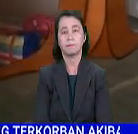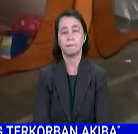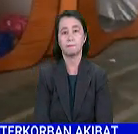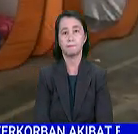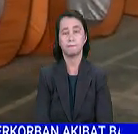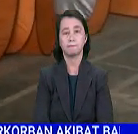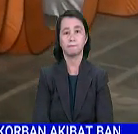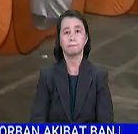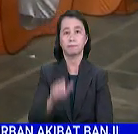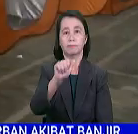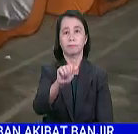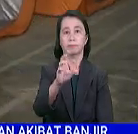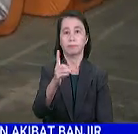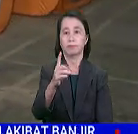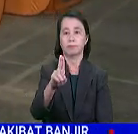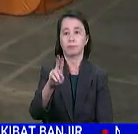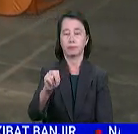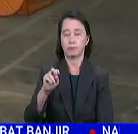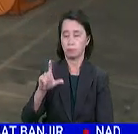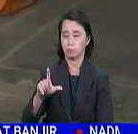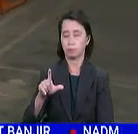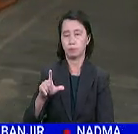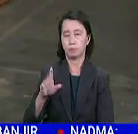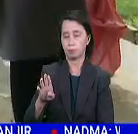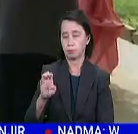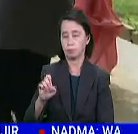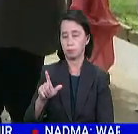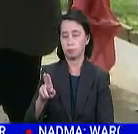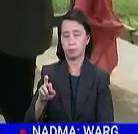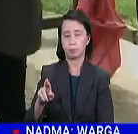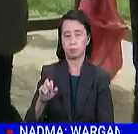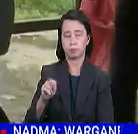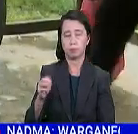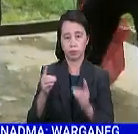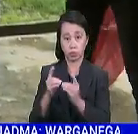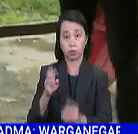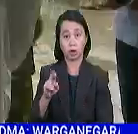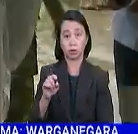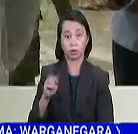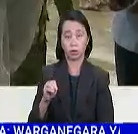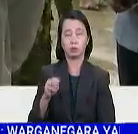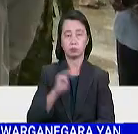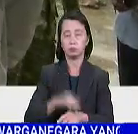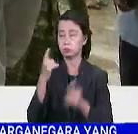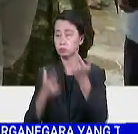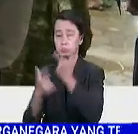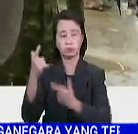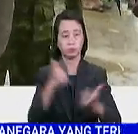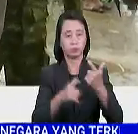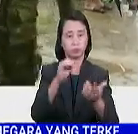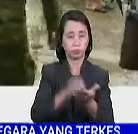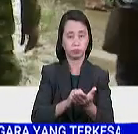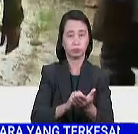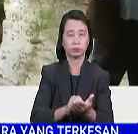Hai ahli dewan undangan Negeri add-on labok sama zamri yang ditemui arti m semasa melawat TPS dewan Kampung